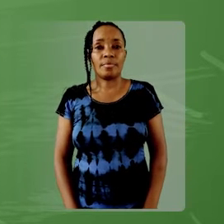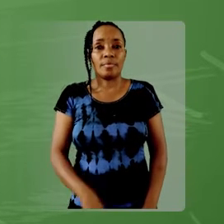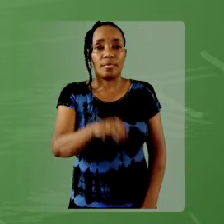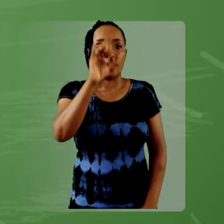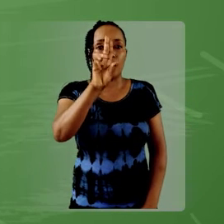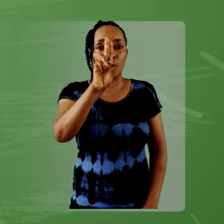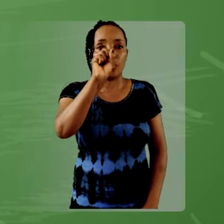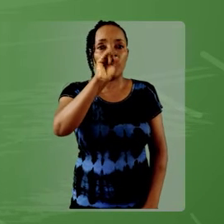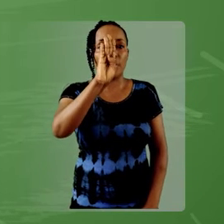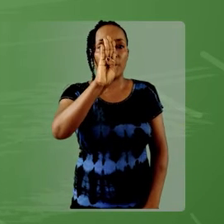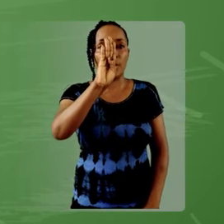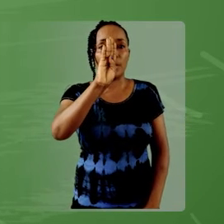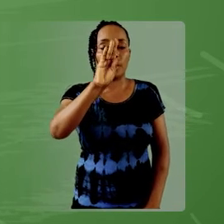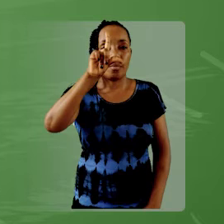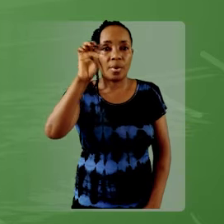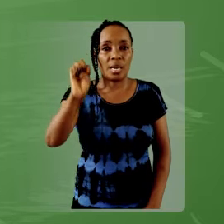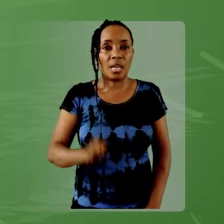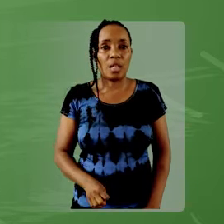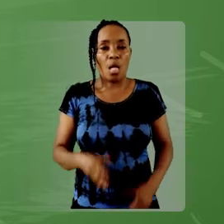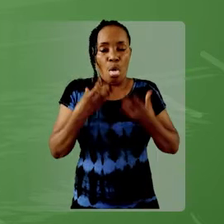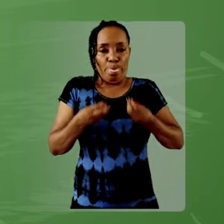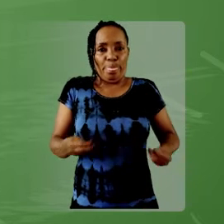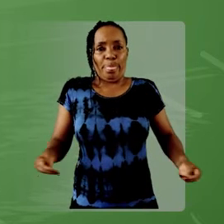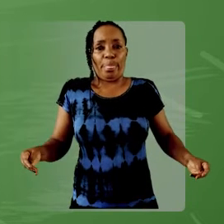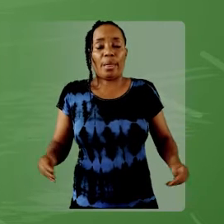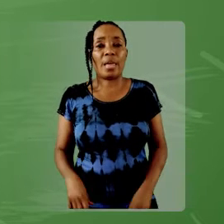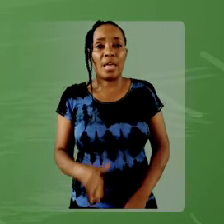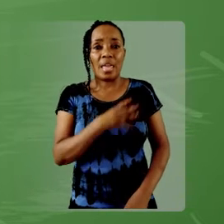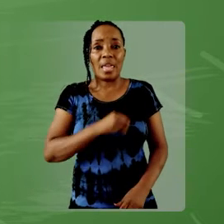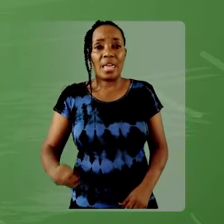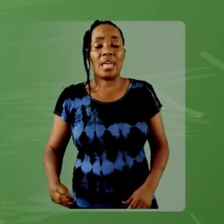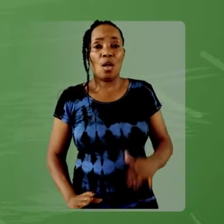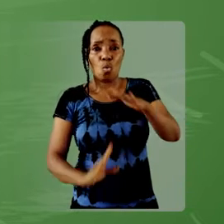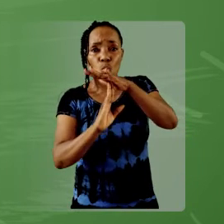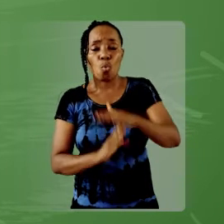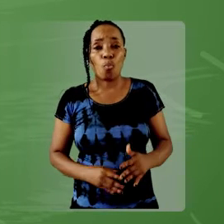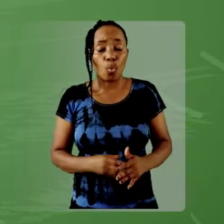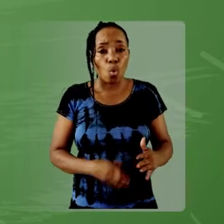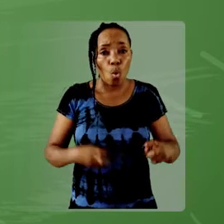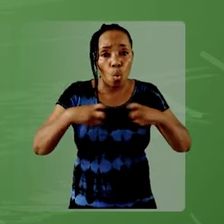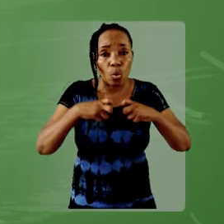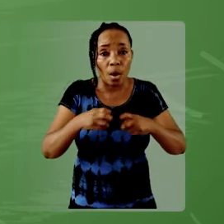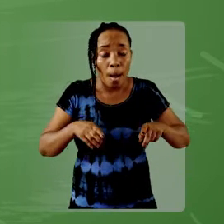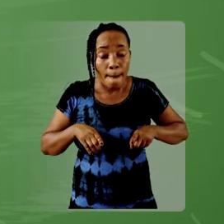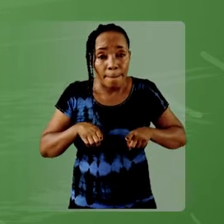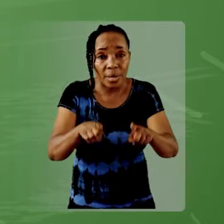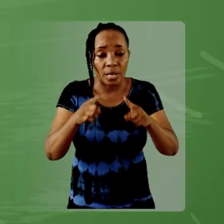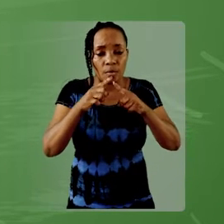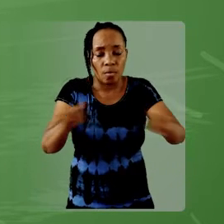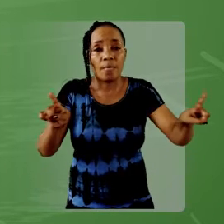Les fusibles fondent et coupent le courant lors d'un court-circuit.